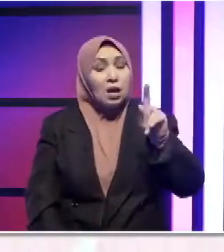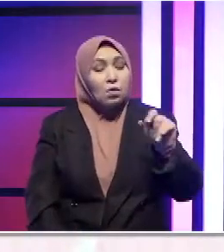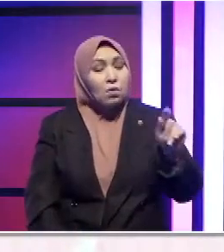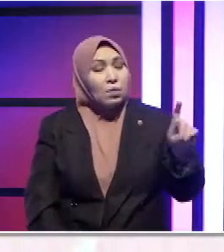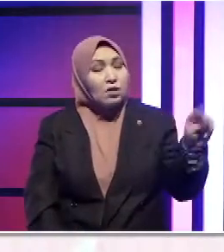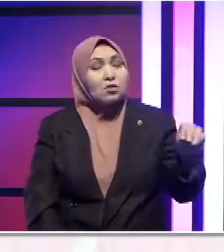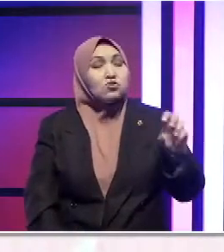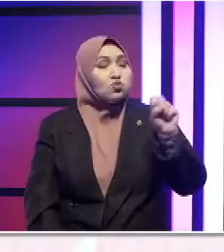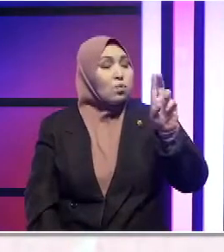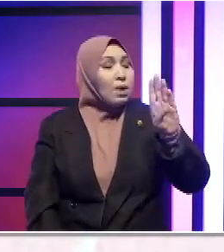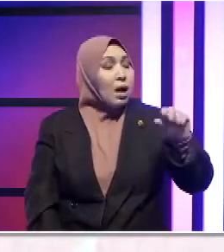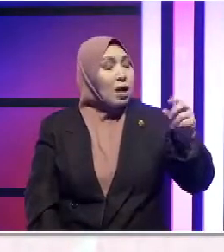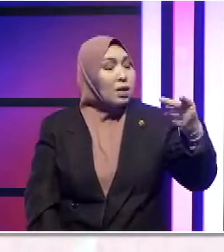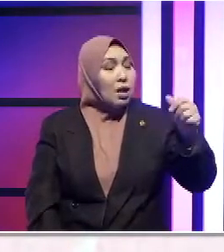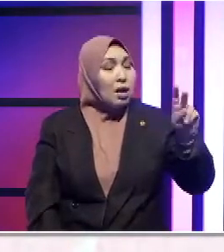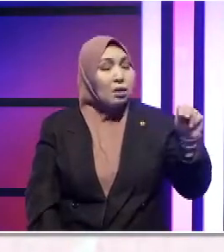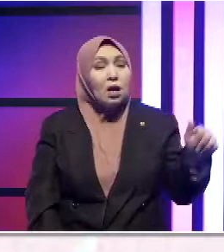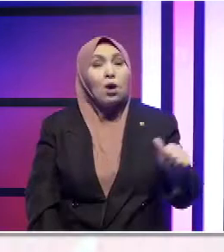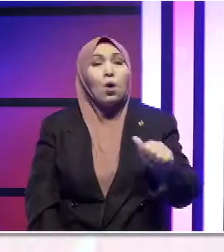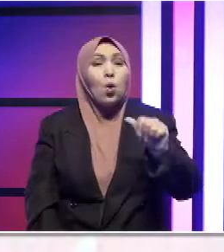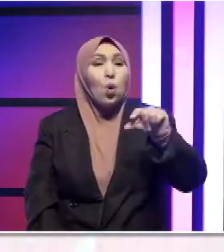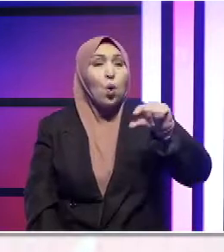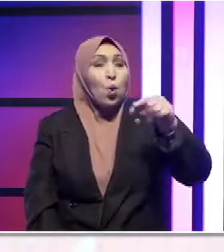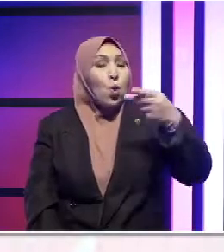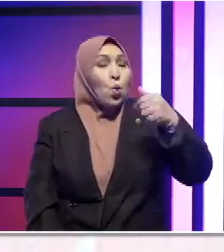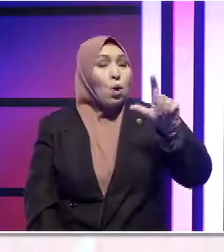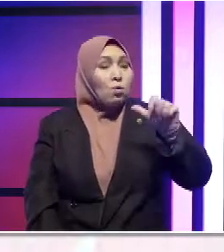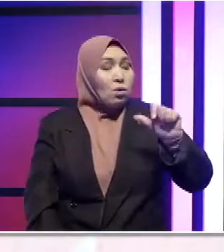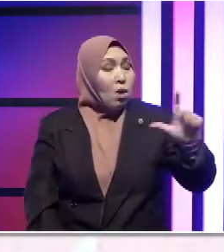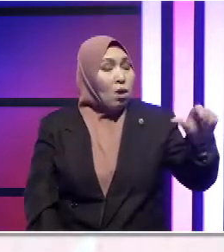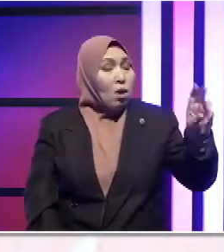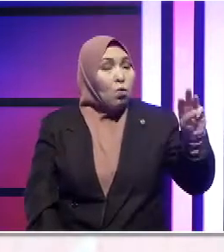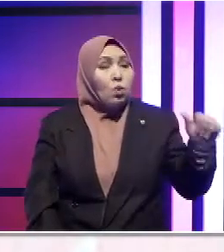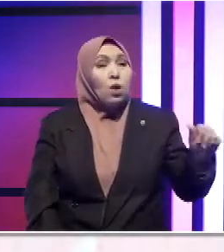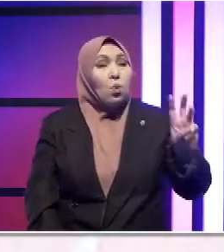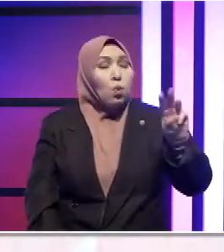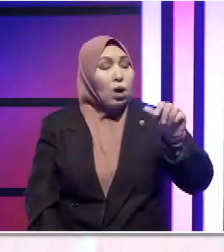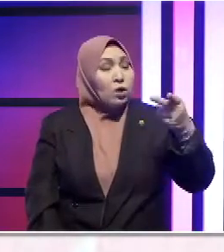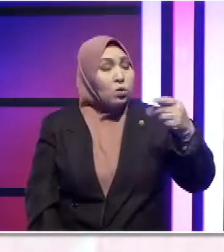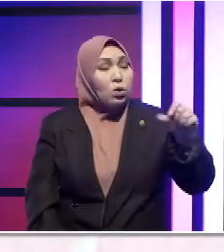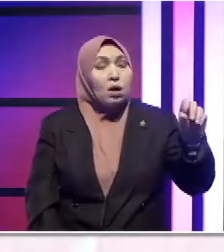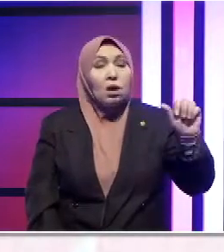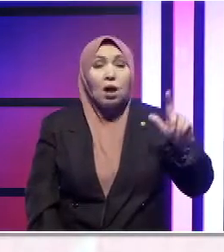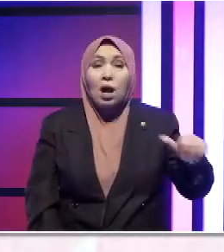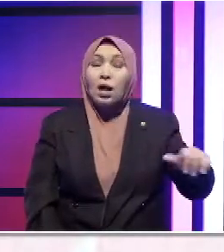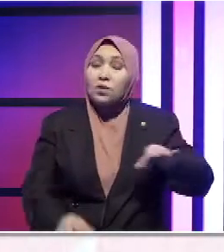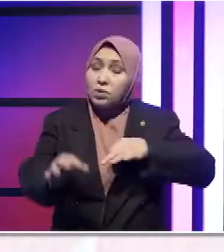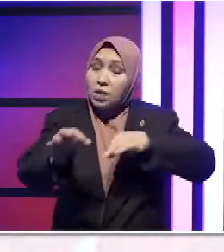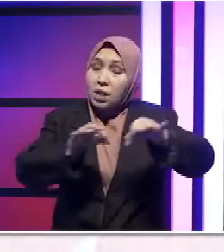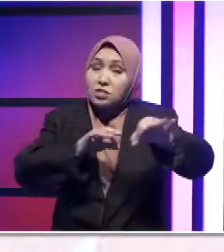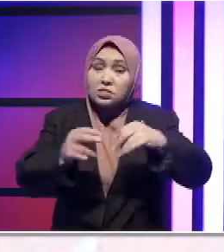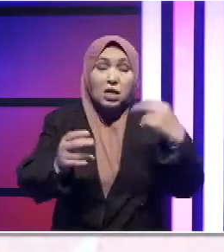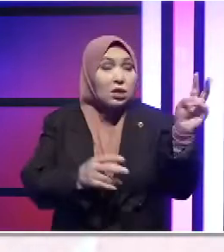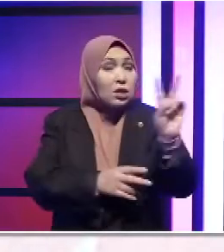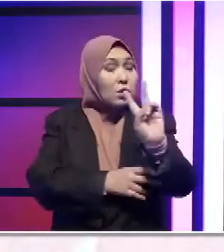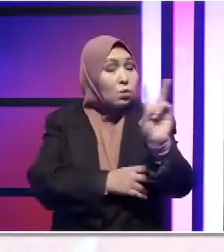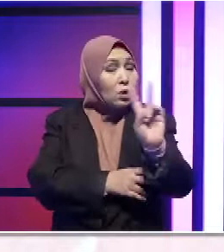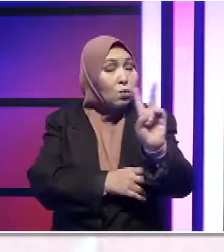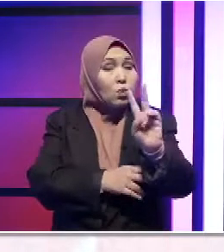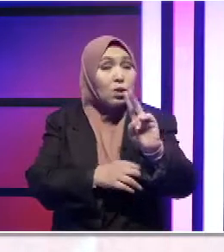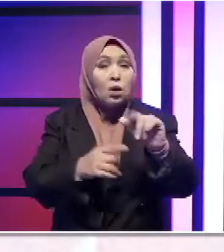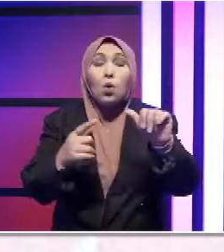Subhana kuwalon ihwal llah ulhaq jelaskan kedua dua huruf